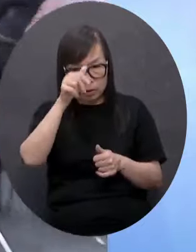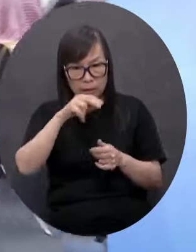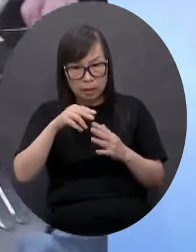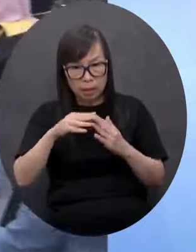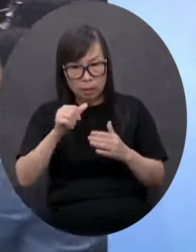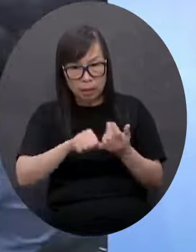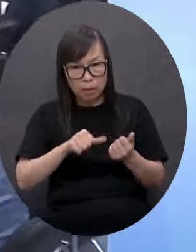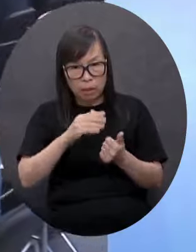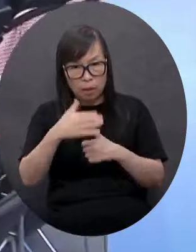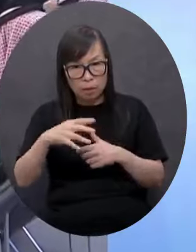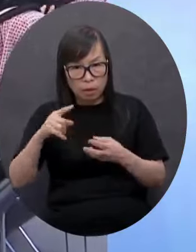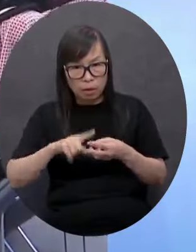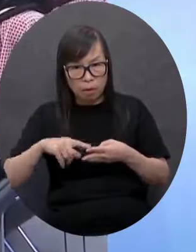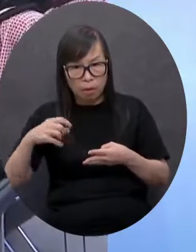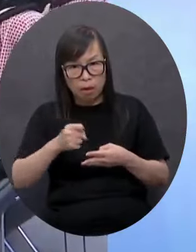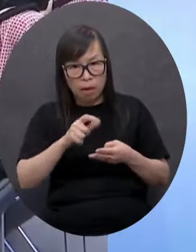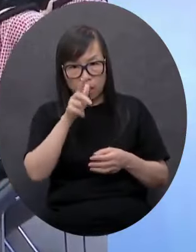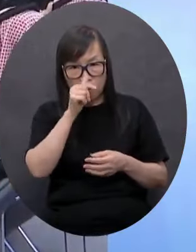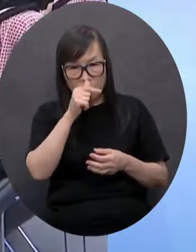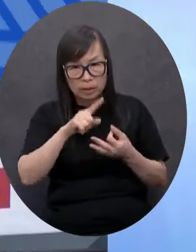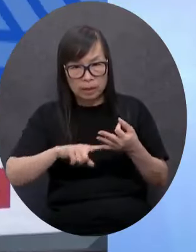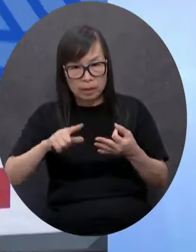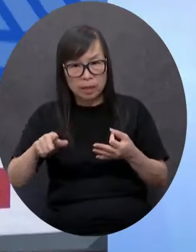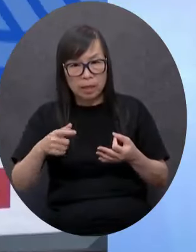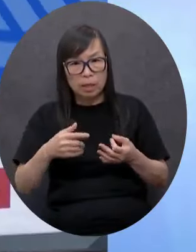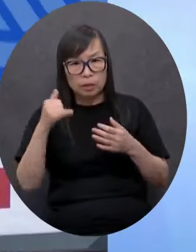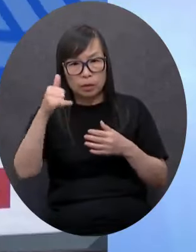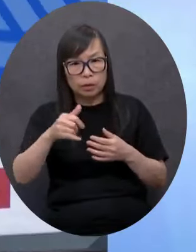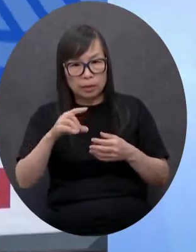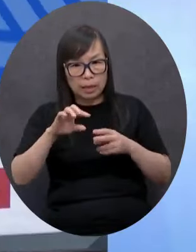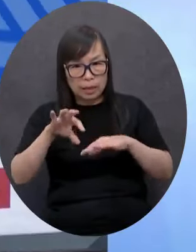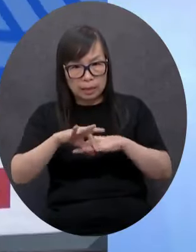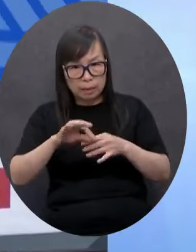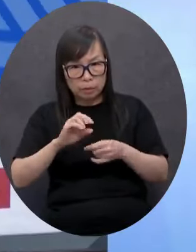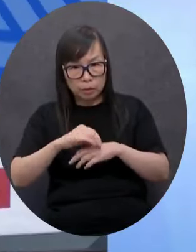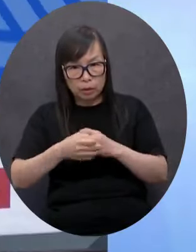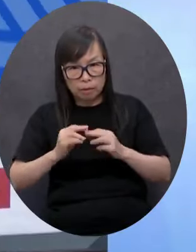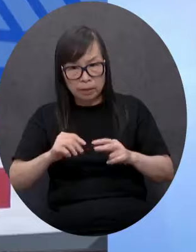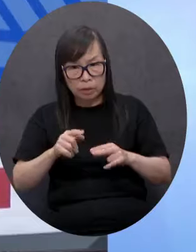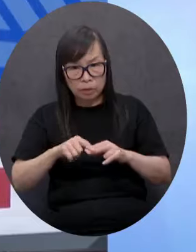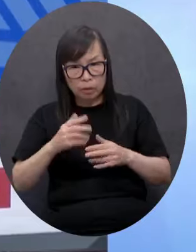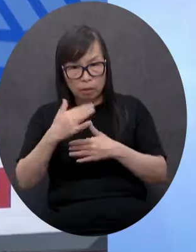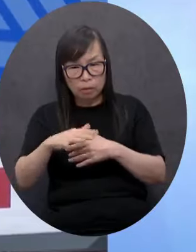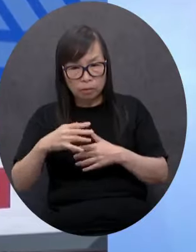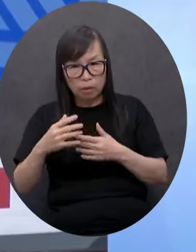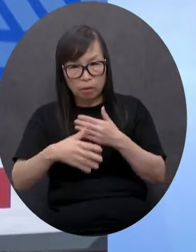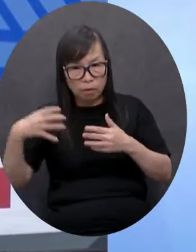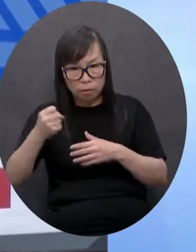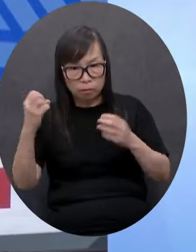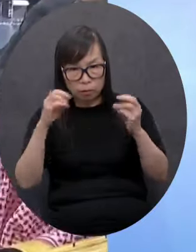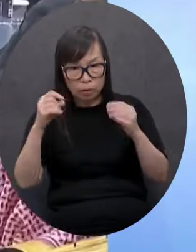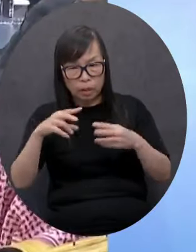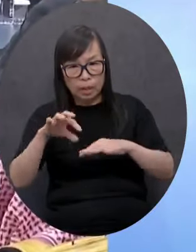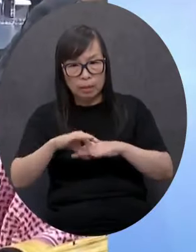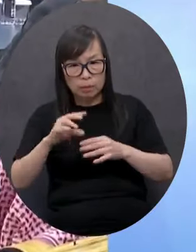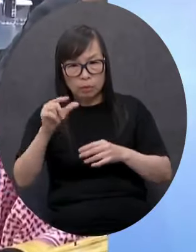员外长王毅在俄罗斯夏诺夫哥罗德出席金砖国家和发展中国家外长对话会，金砖十